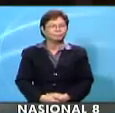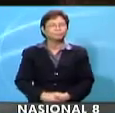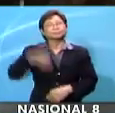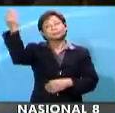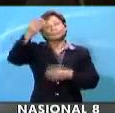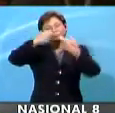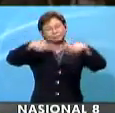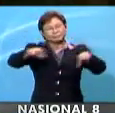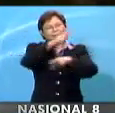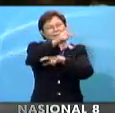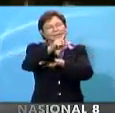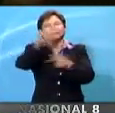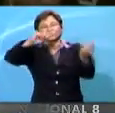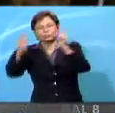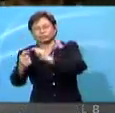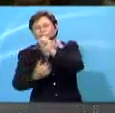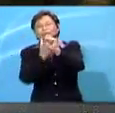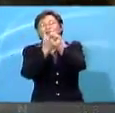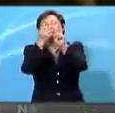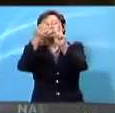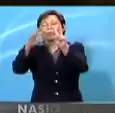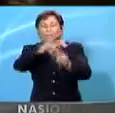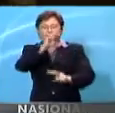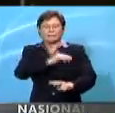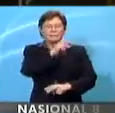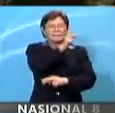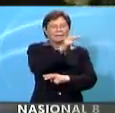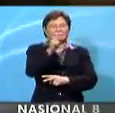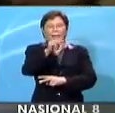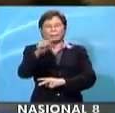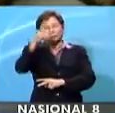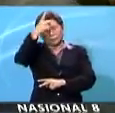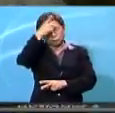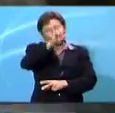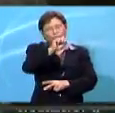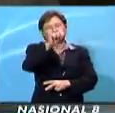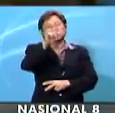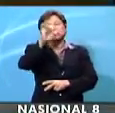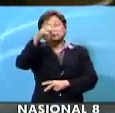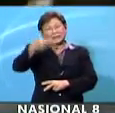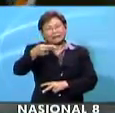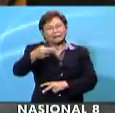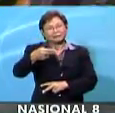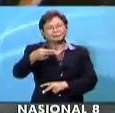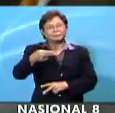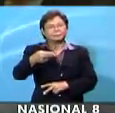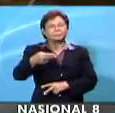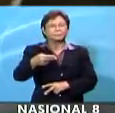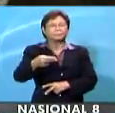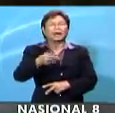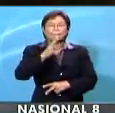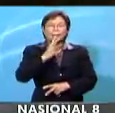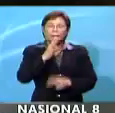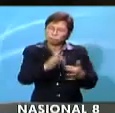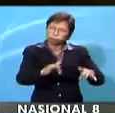Berucap merasmikan KL Converge 2015, Menteri Komunikasi dan Multimedia Datuk Seri Dr. Muhammad Saleh Tun Said Keruak